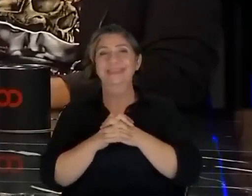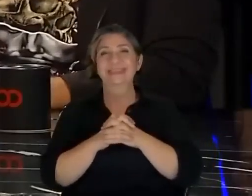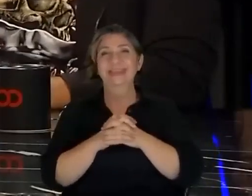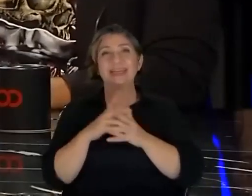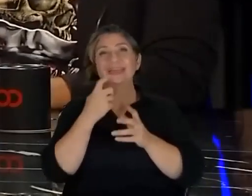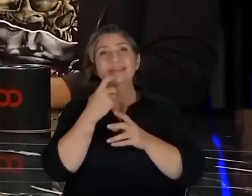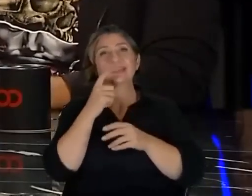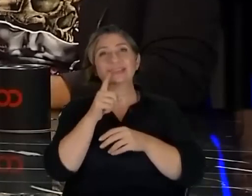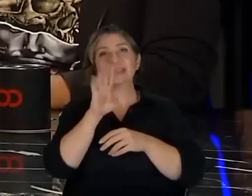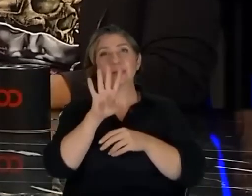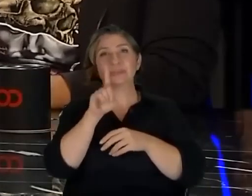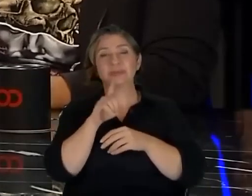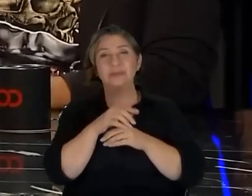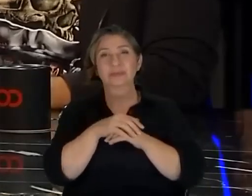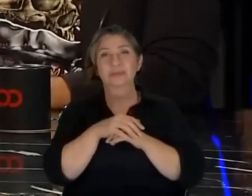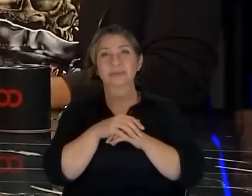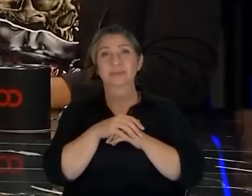Kaç yaşına geldin şimdi? 41.